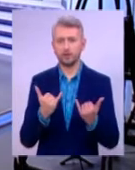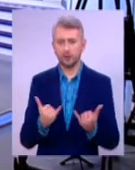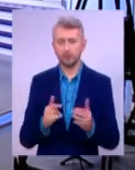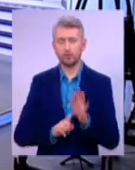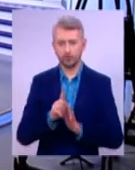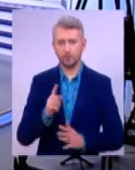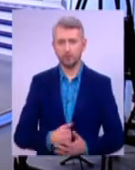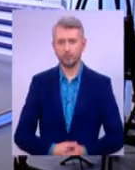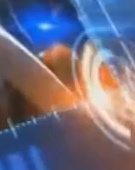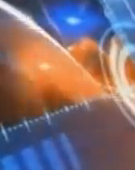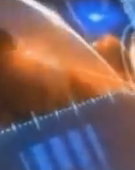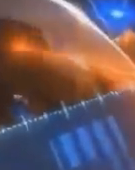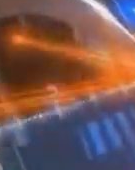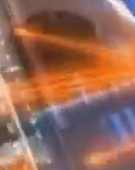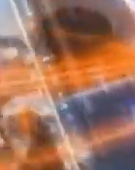Ми починаємо.